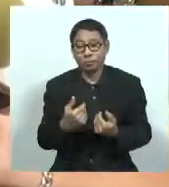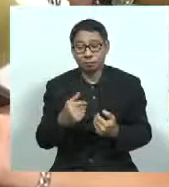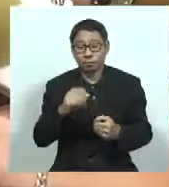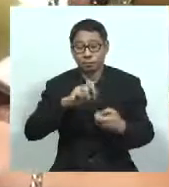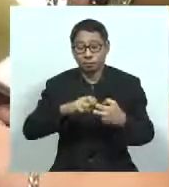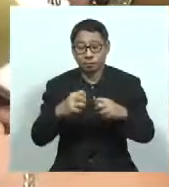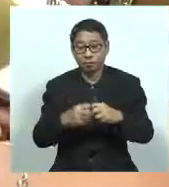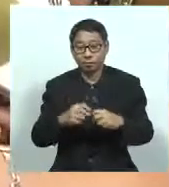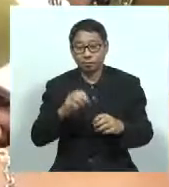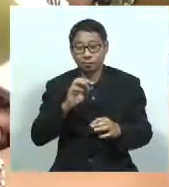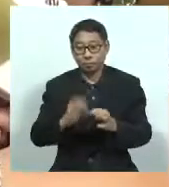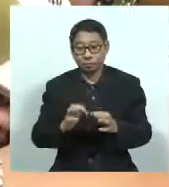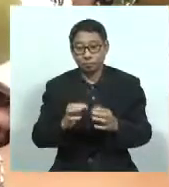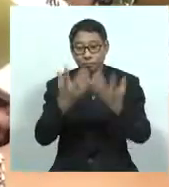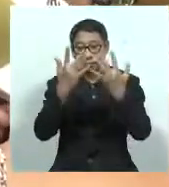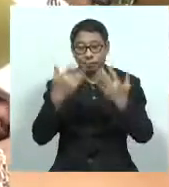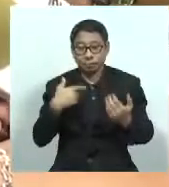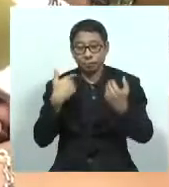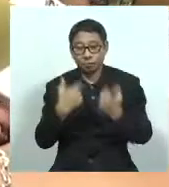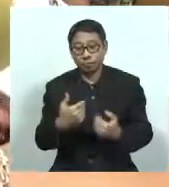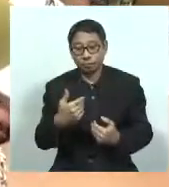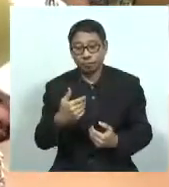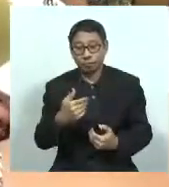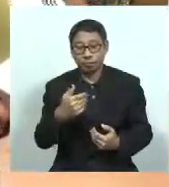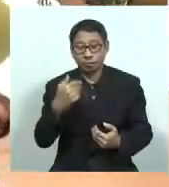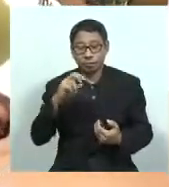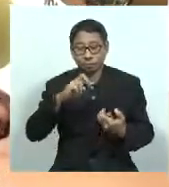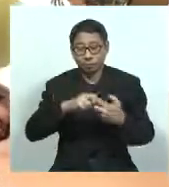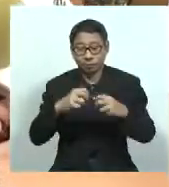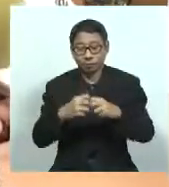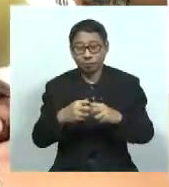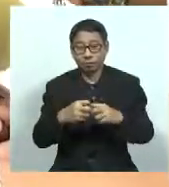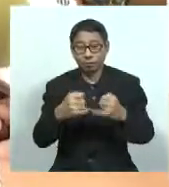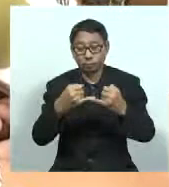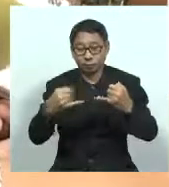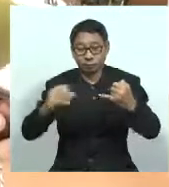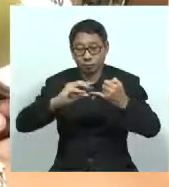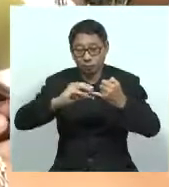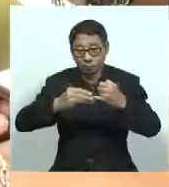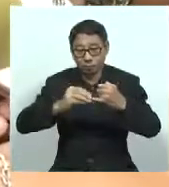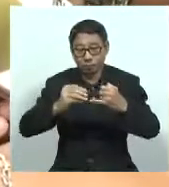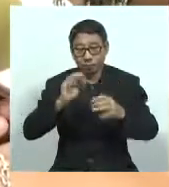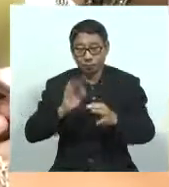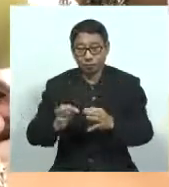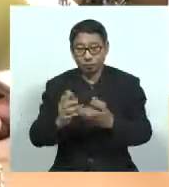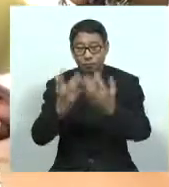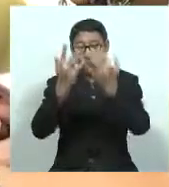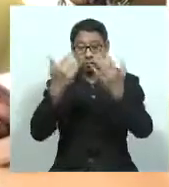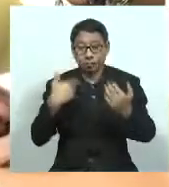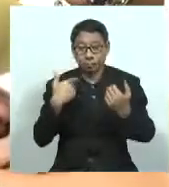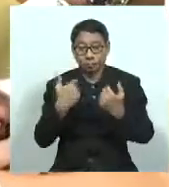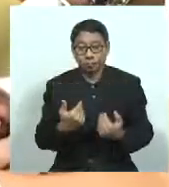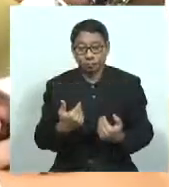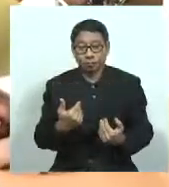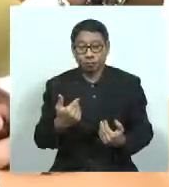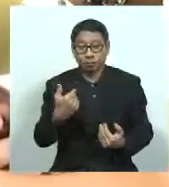ายทองเหลืองหรือทองแดงที่สายข้างในแล้วก็สายที่หุ้มพลาสติกมันก็จะไหม้อ่ะนะก็เดี๋ยวในส่ว